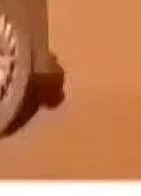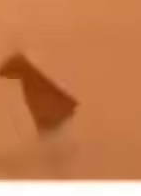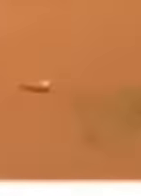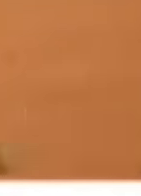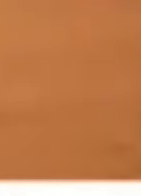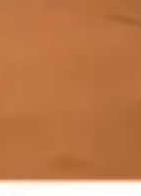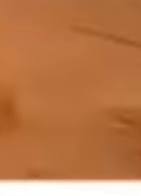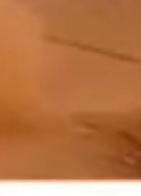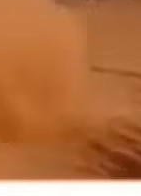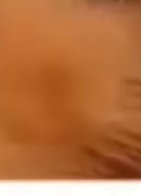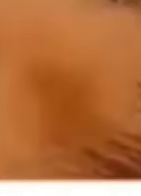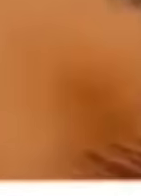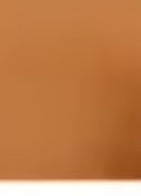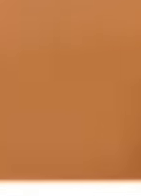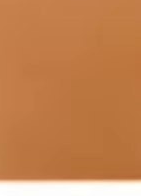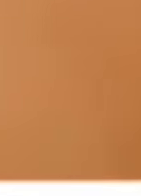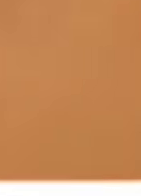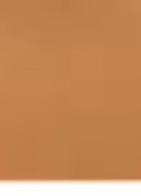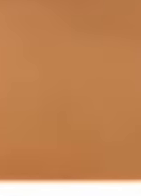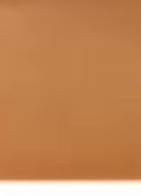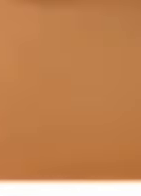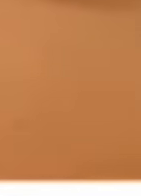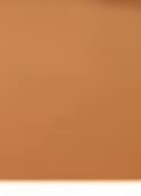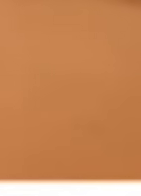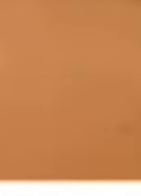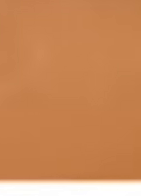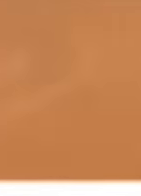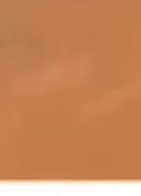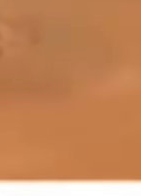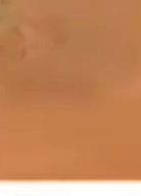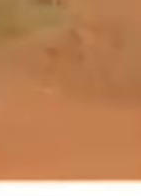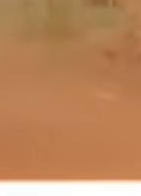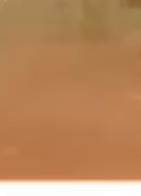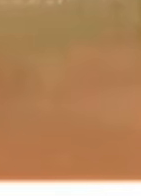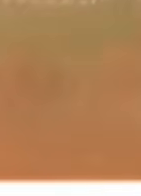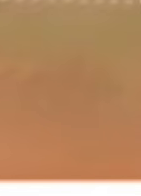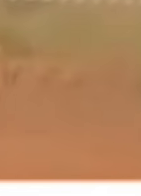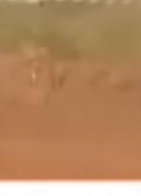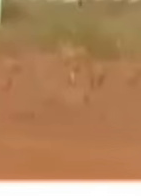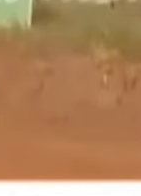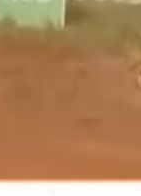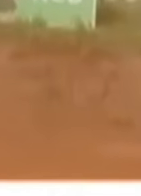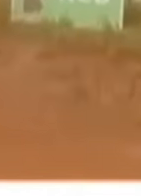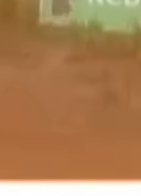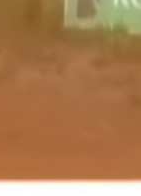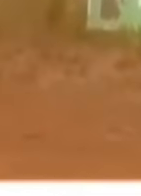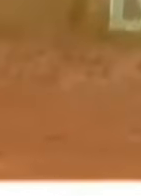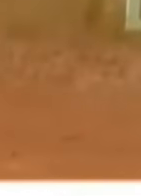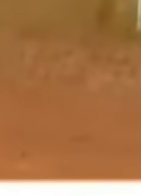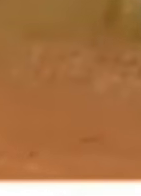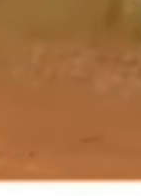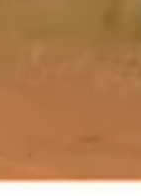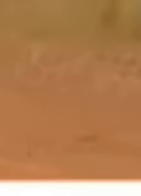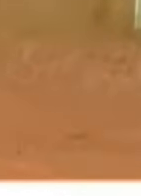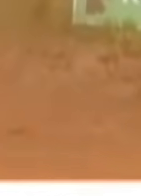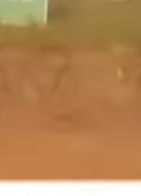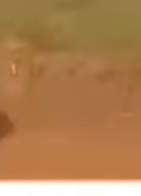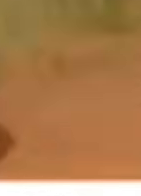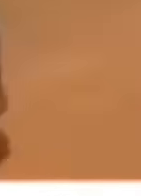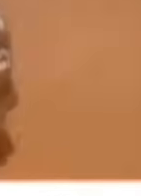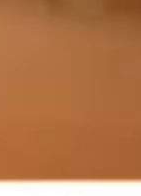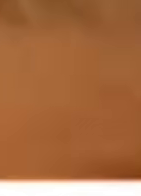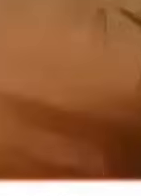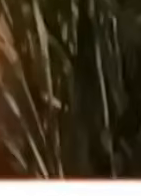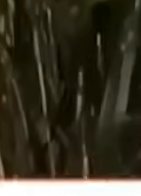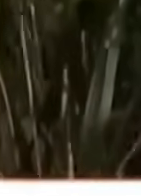Empaka ziwanguddwa champion wa Africa omwaka ogwedde mu Nakenya Karan Patel nga kilomita 2.4 ezigaba obubonero azibulidde essaawa emu eddakiika 5